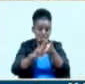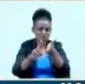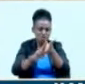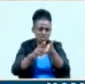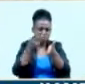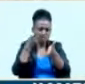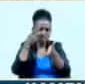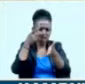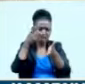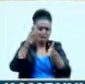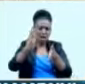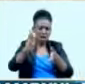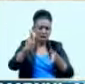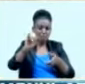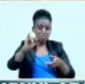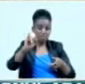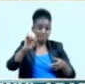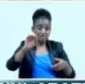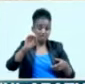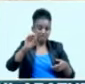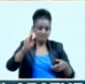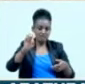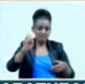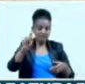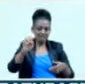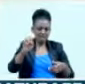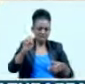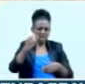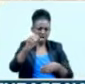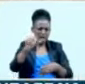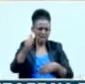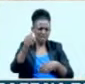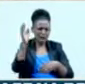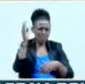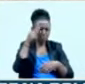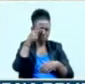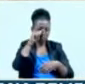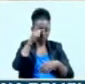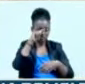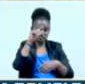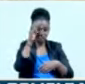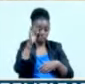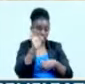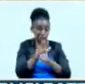twita briquette n'ubundi buryo bwo gukoresha ibicanwa n'ibyo bitagira umwotsi mwinshi ubundi amashuri tugomba guha ni